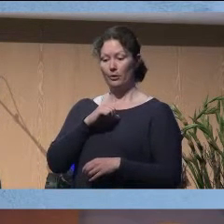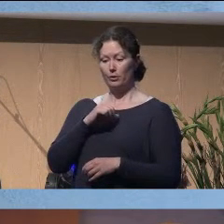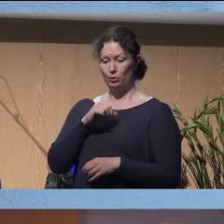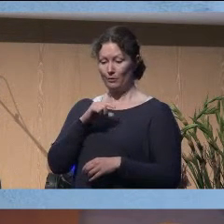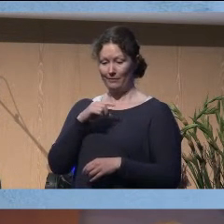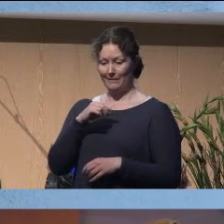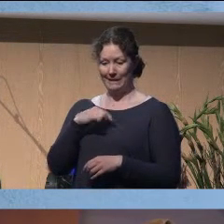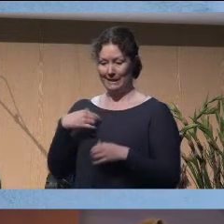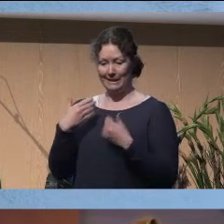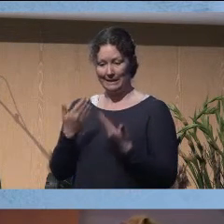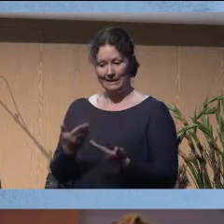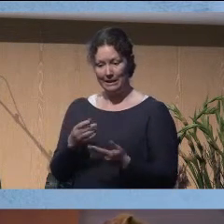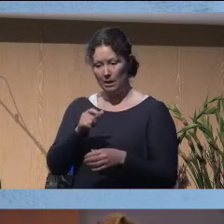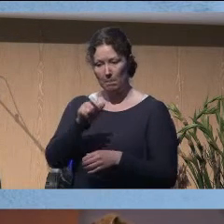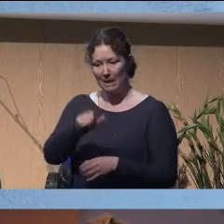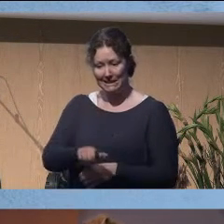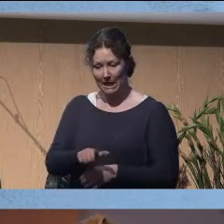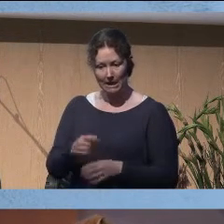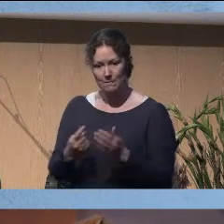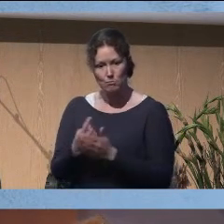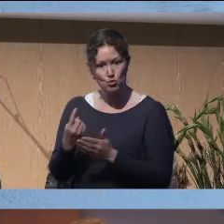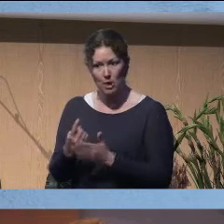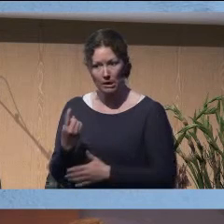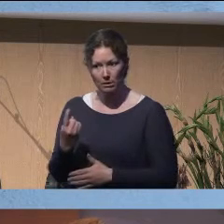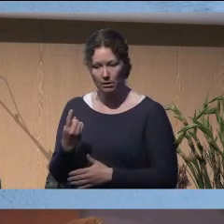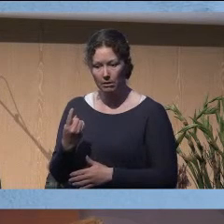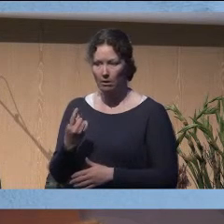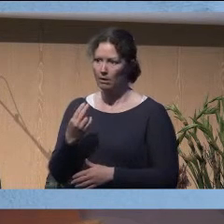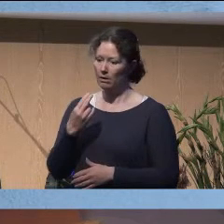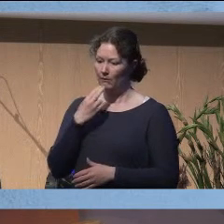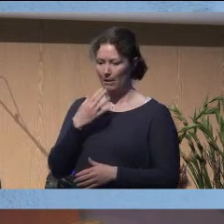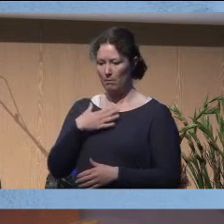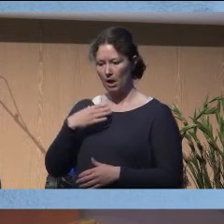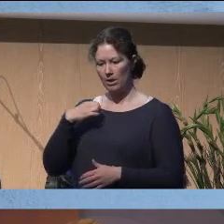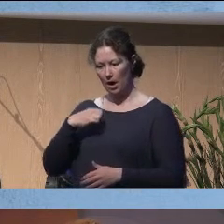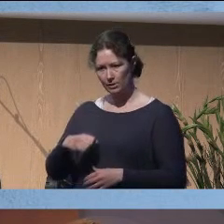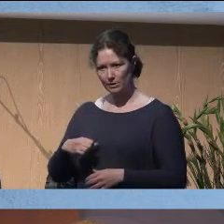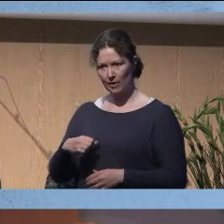gir pasienten den muligheten, hvem